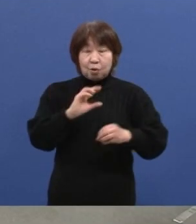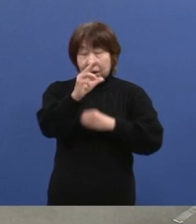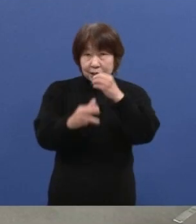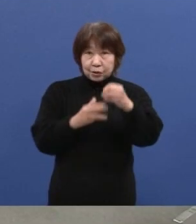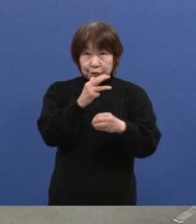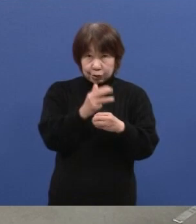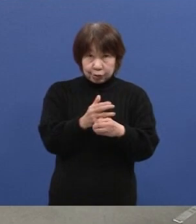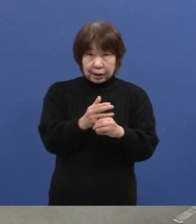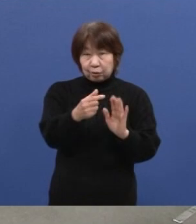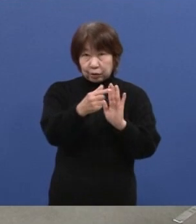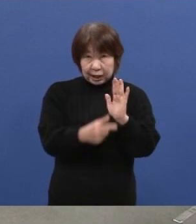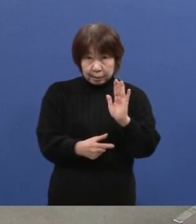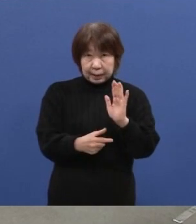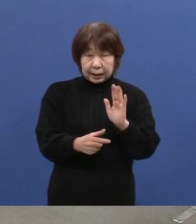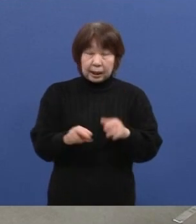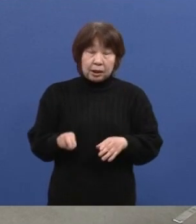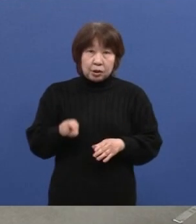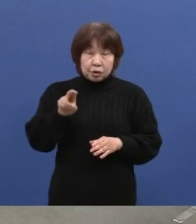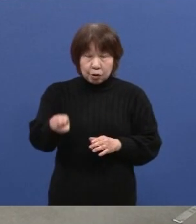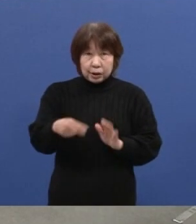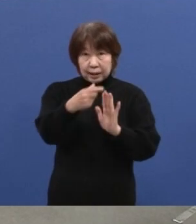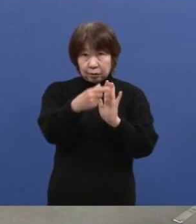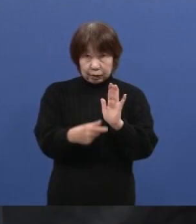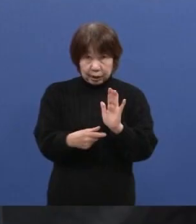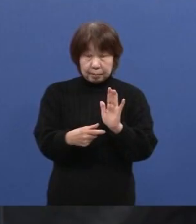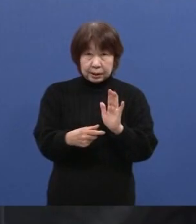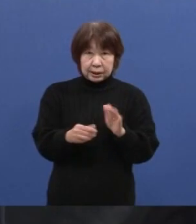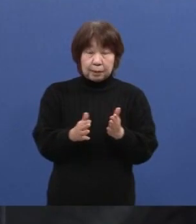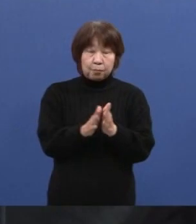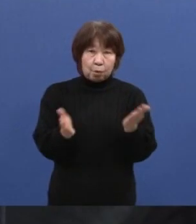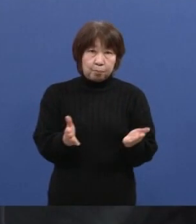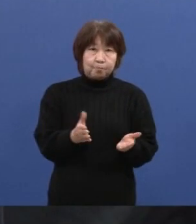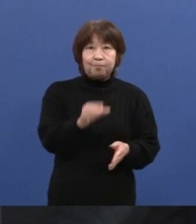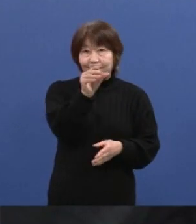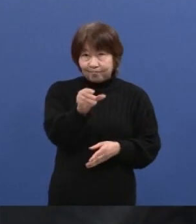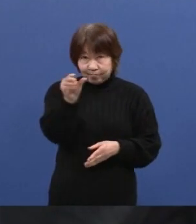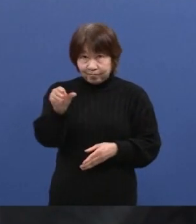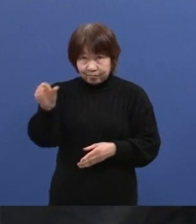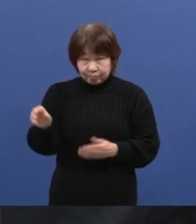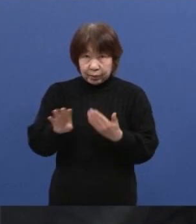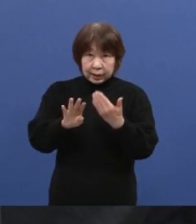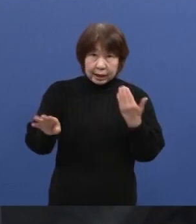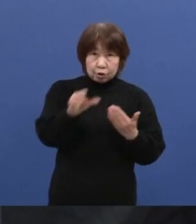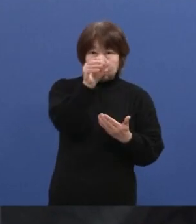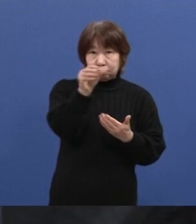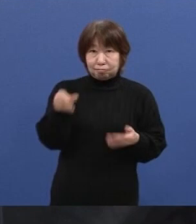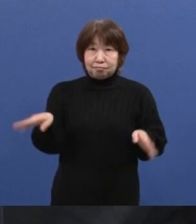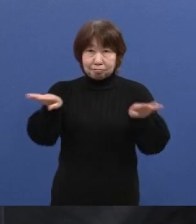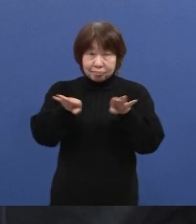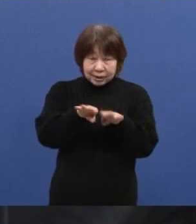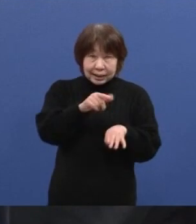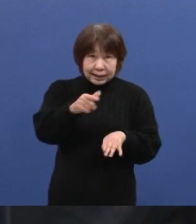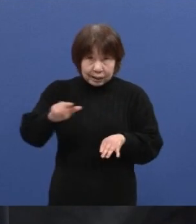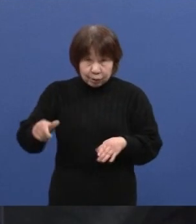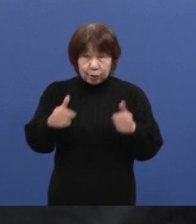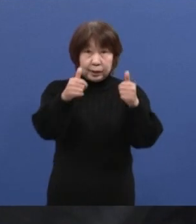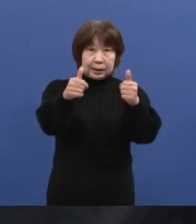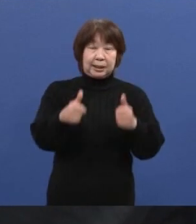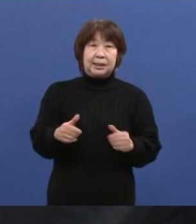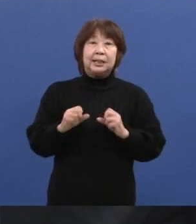将棋などの展示を行っています。各図書館さまざまなテーマの展示を行っております